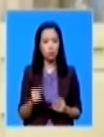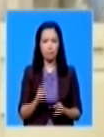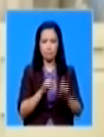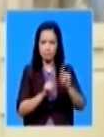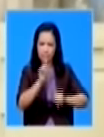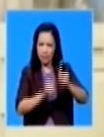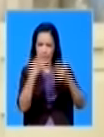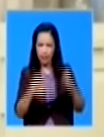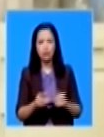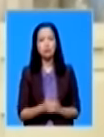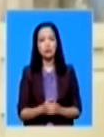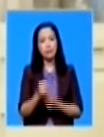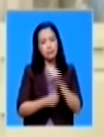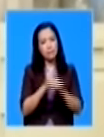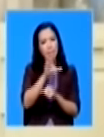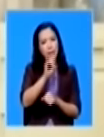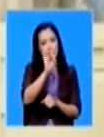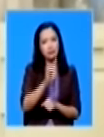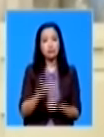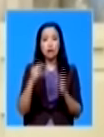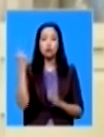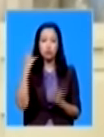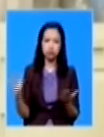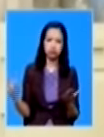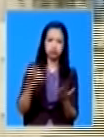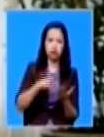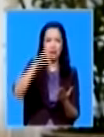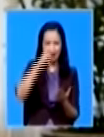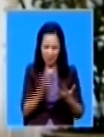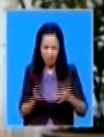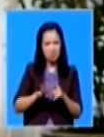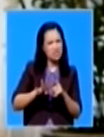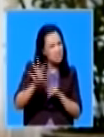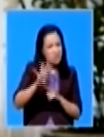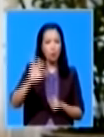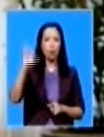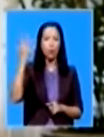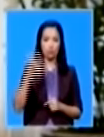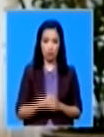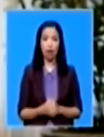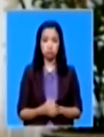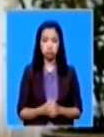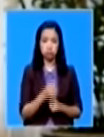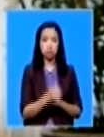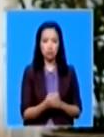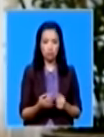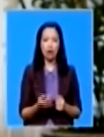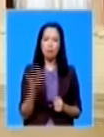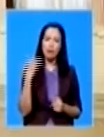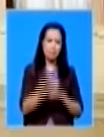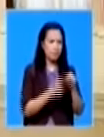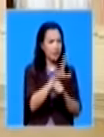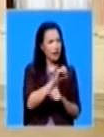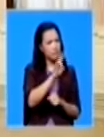58เนี่ยนักท่องเที่ยวจะเข้าประเทศไทยเป็นอันดับที่4ของโลกเข้าไปอีกเพิ่มจากปี57ซึ่งอยู่ในอันดับที่10ของโลกนะ